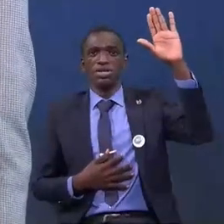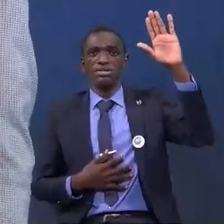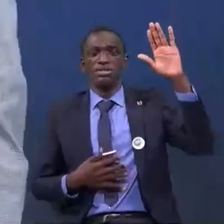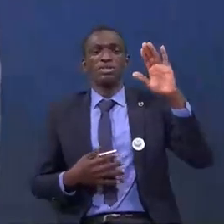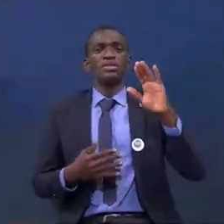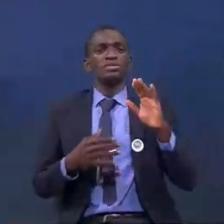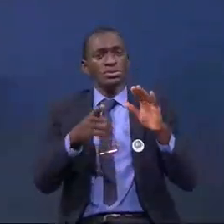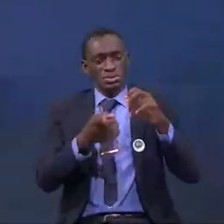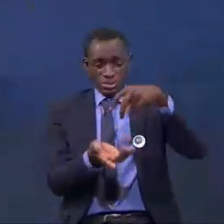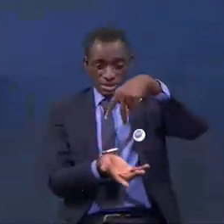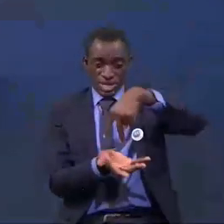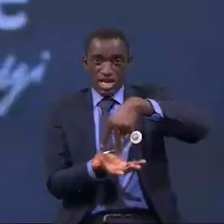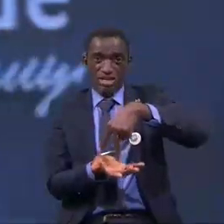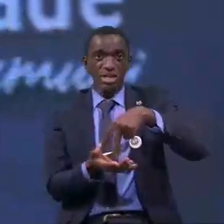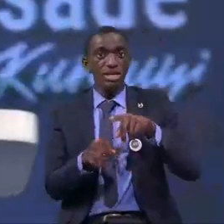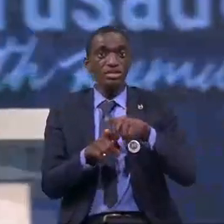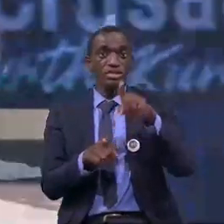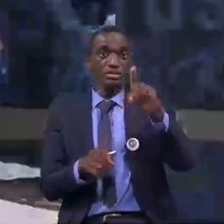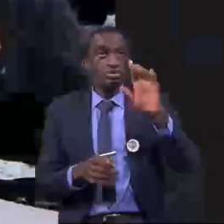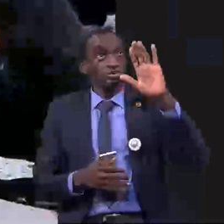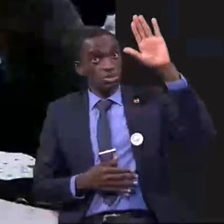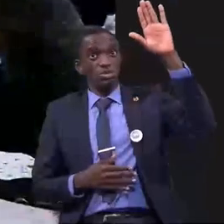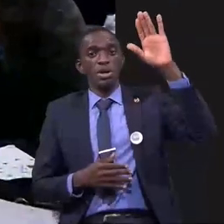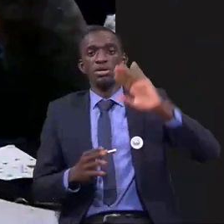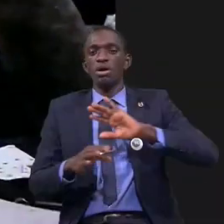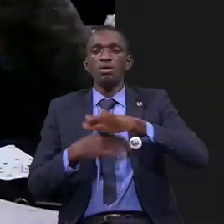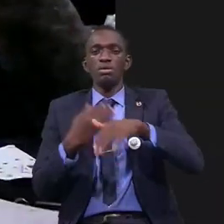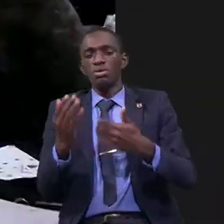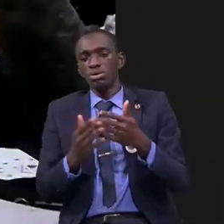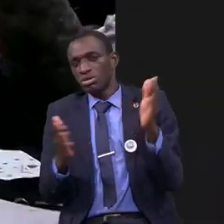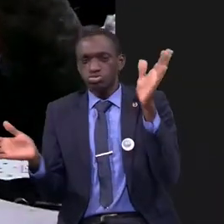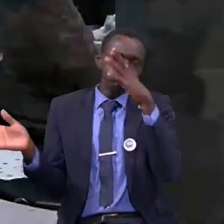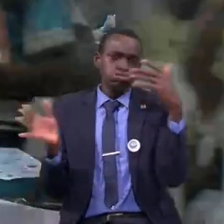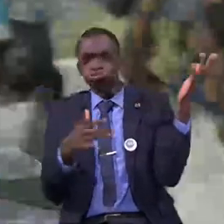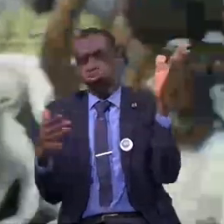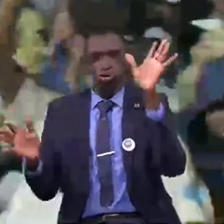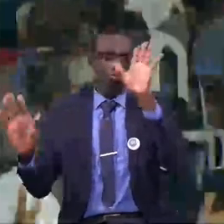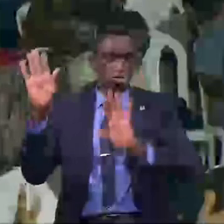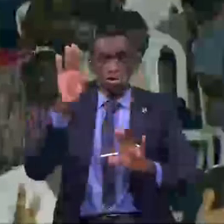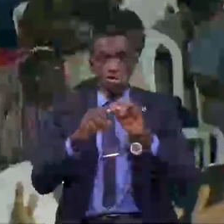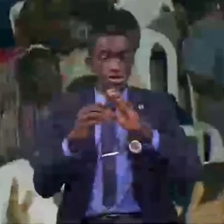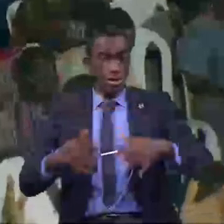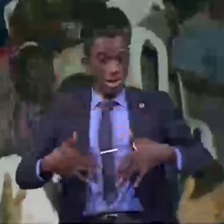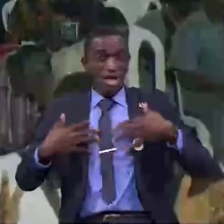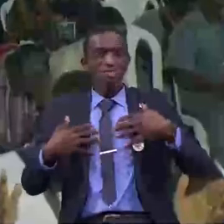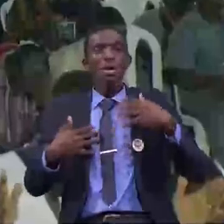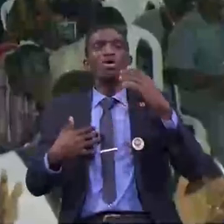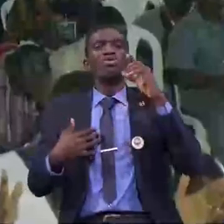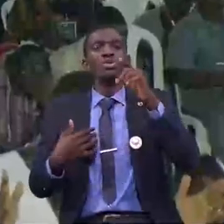Comme tu lèves la main, mets-toi debout. Toute tempête de ta vie sera calmée.